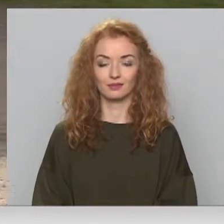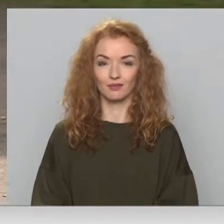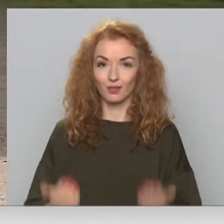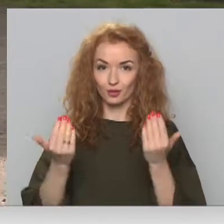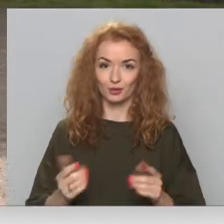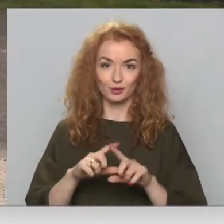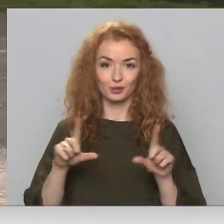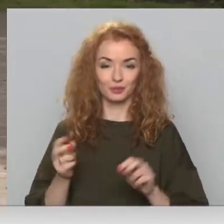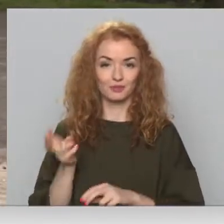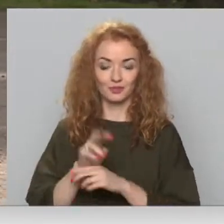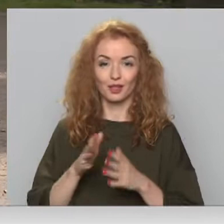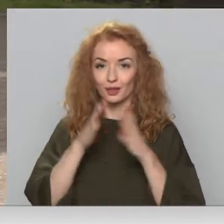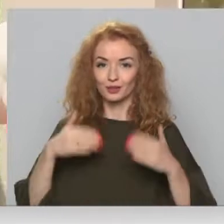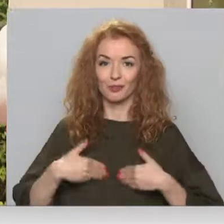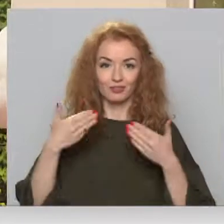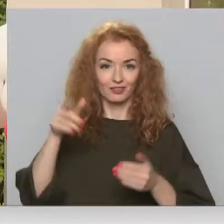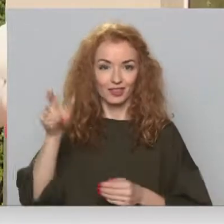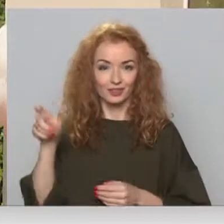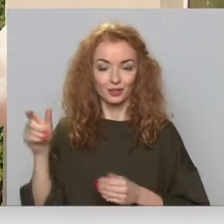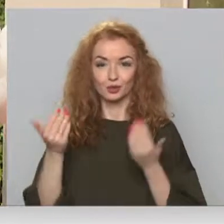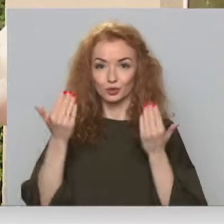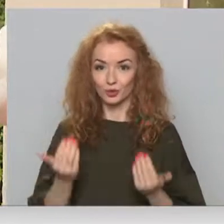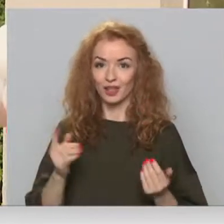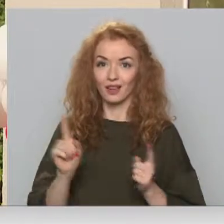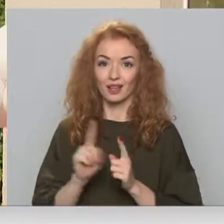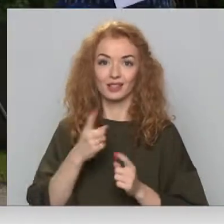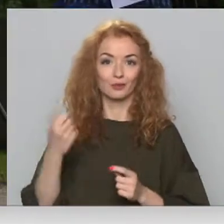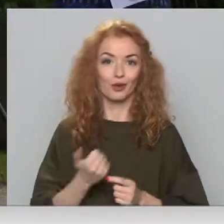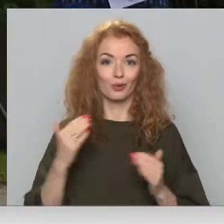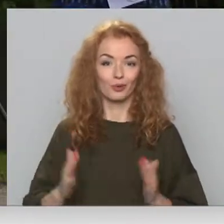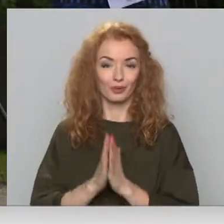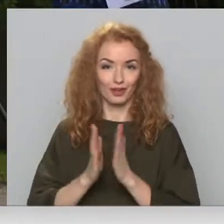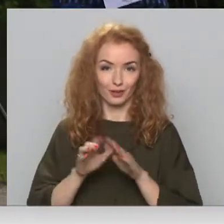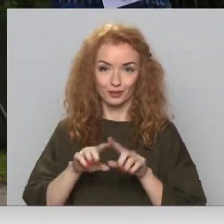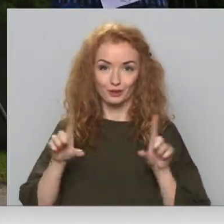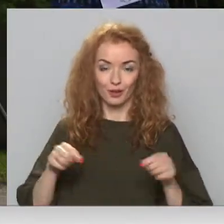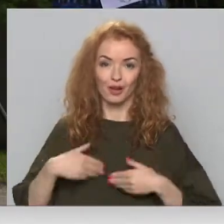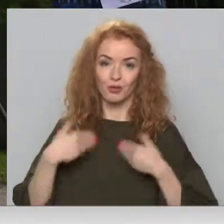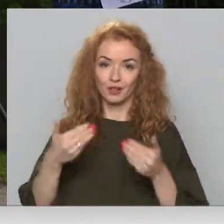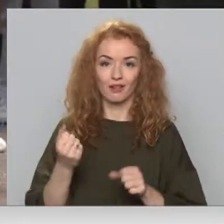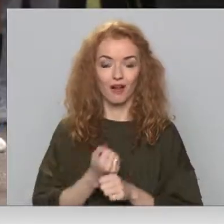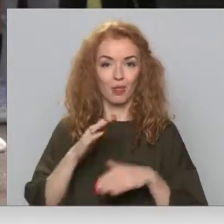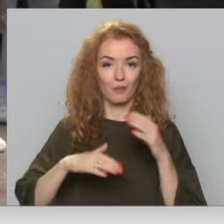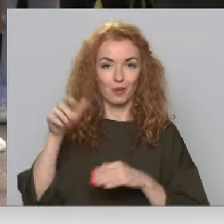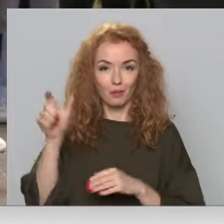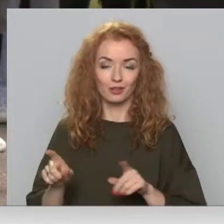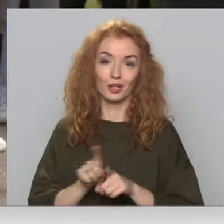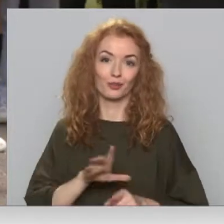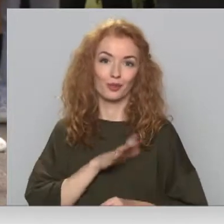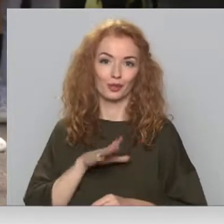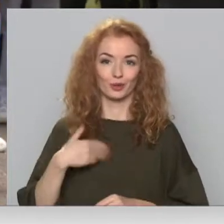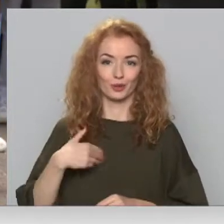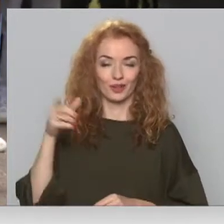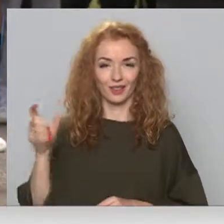Šodien skolā ieradušies daudz sveicēji, jo tieši šodien liceja svin savus 100 gadi. Apsveicēju vidū ir gan amatpersonas, gan arī bijušie